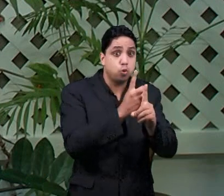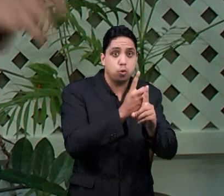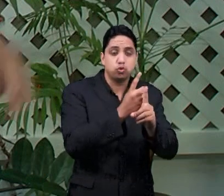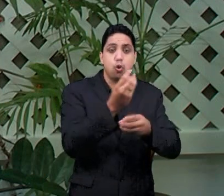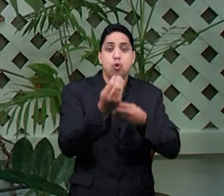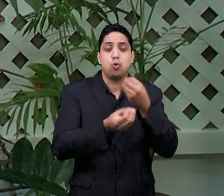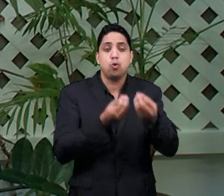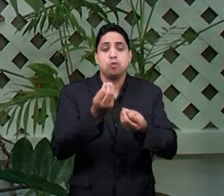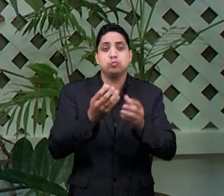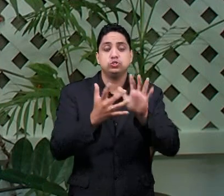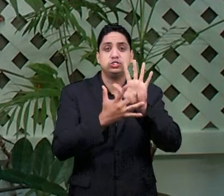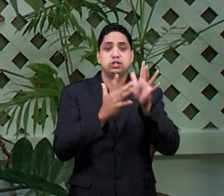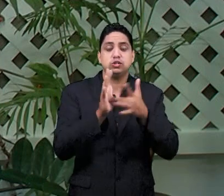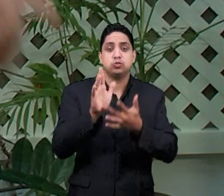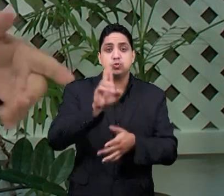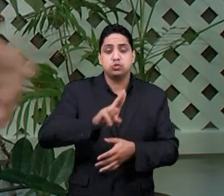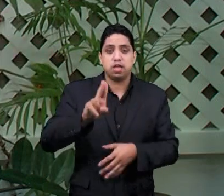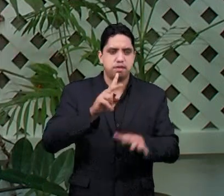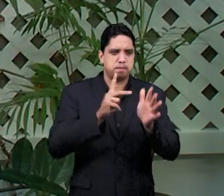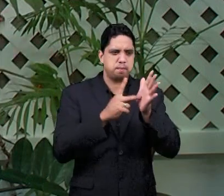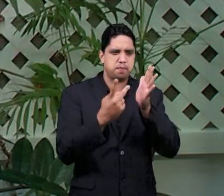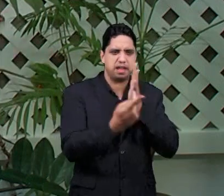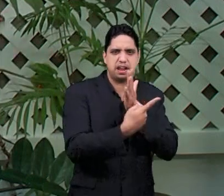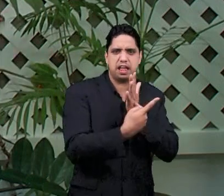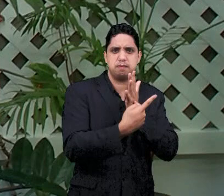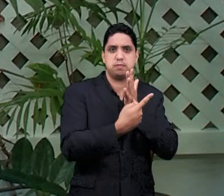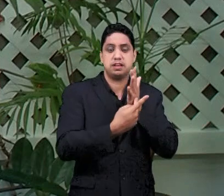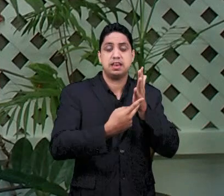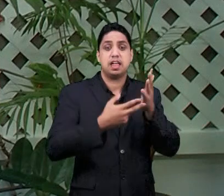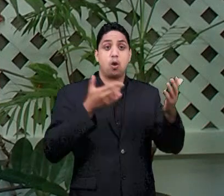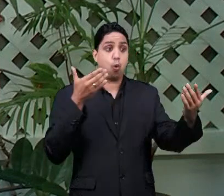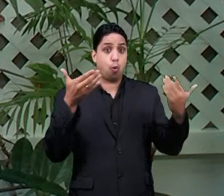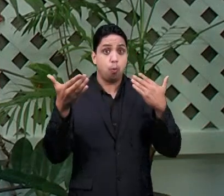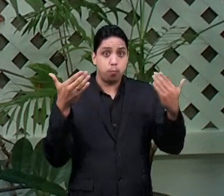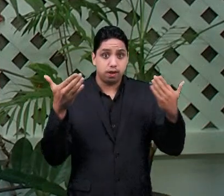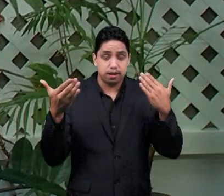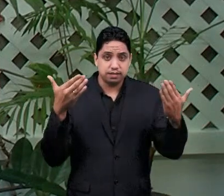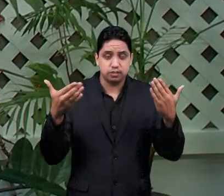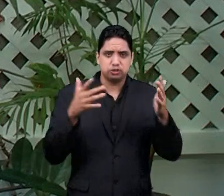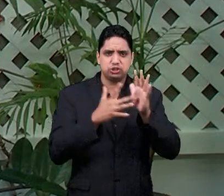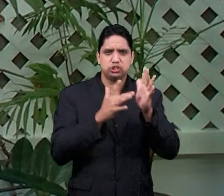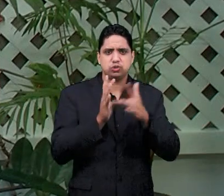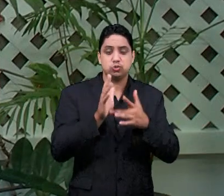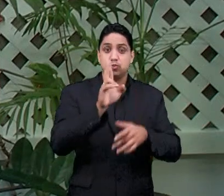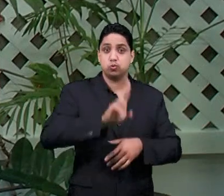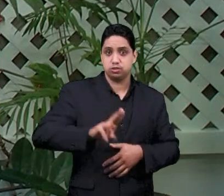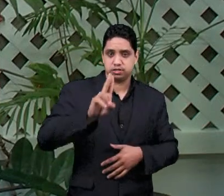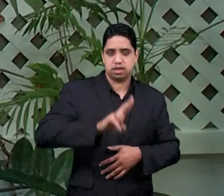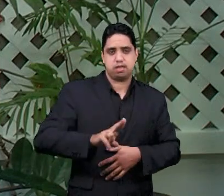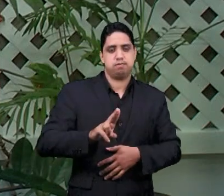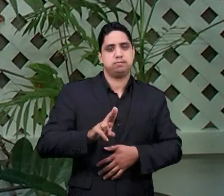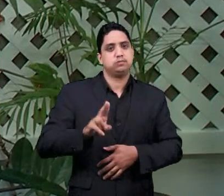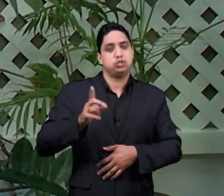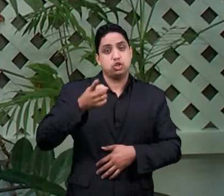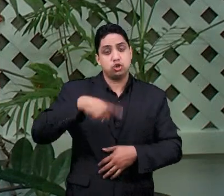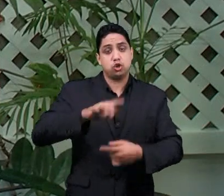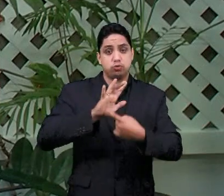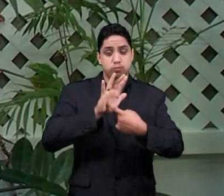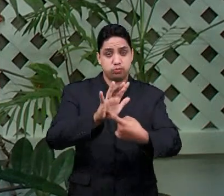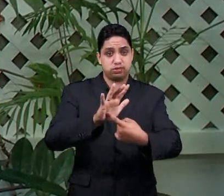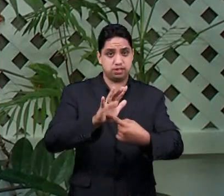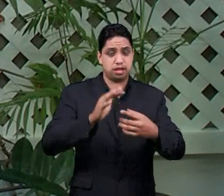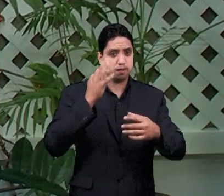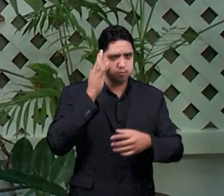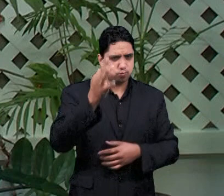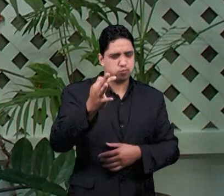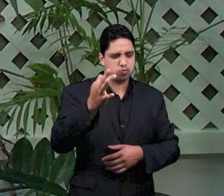appelées aussi des rhétoriques, métaphores, paraboles, contrastes, allégories. Jésus utilisait cette manière